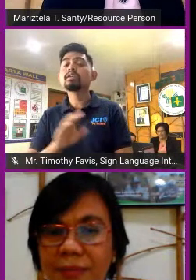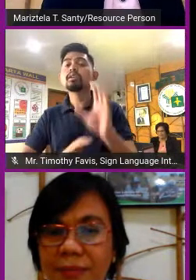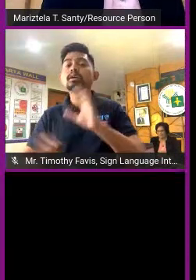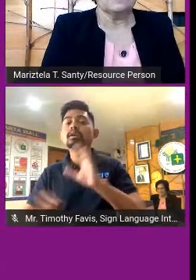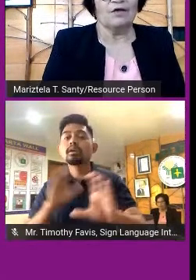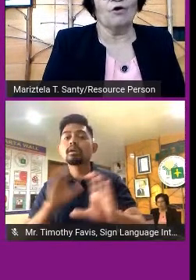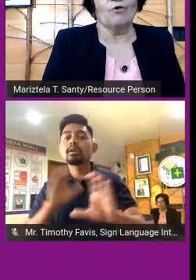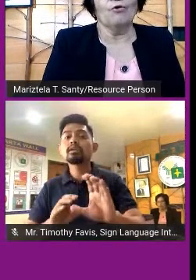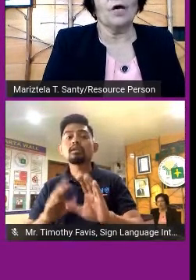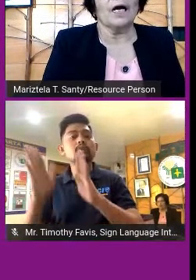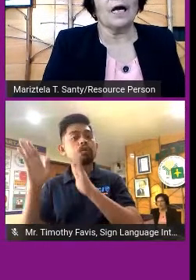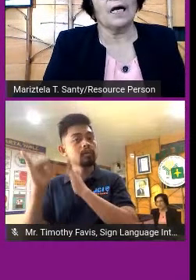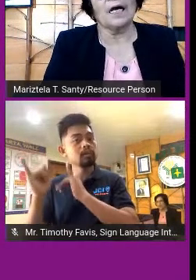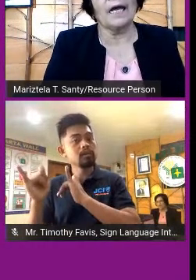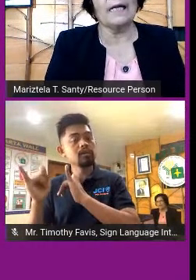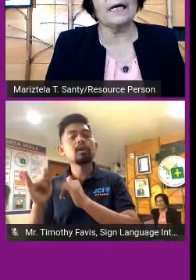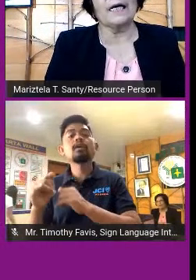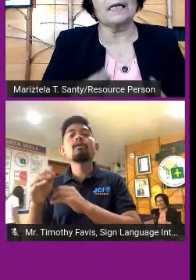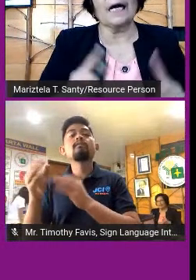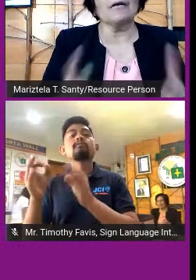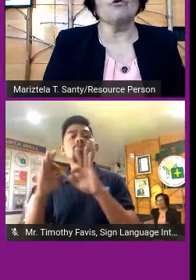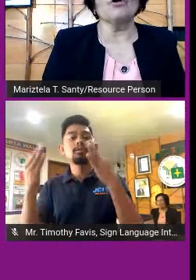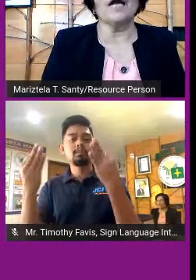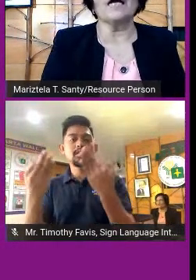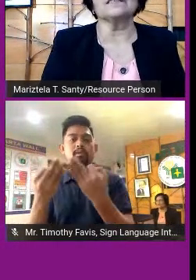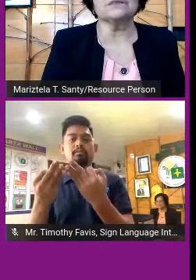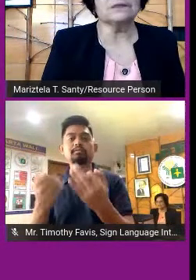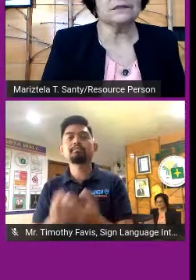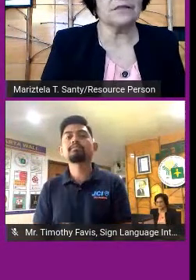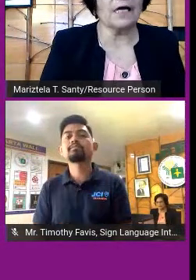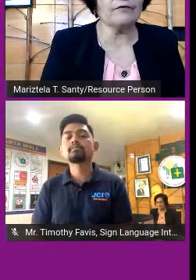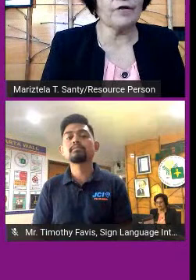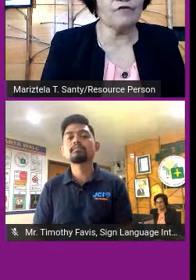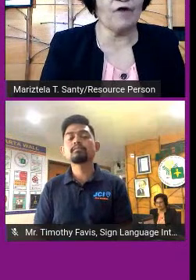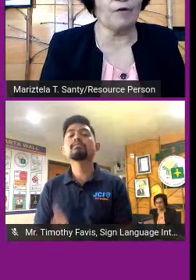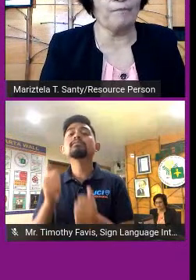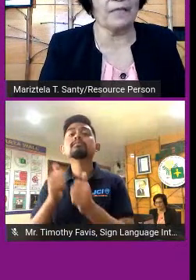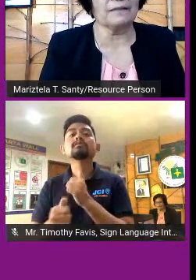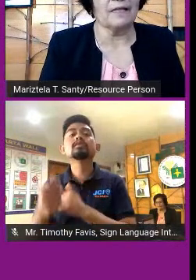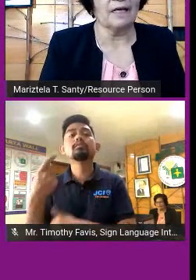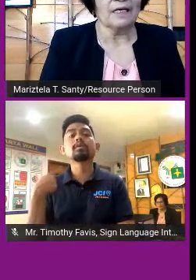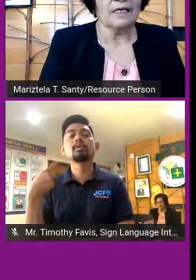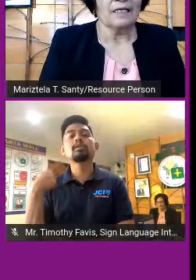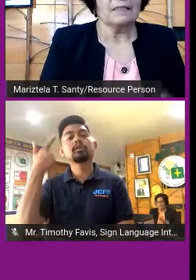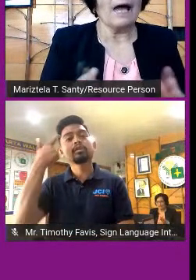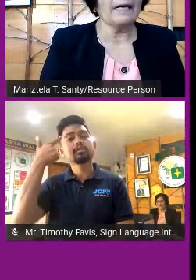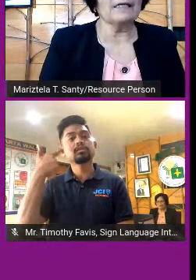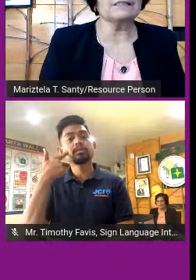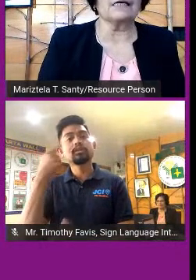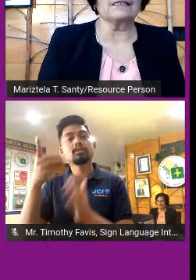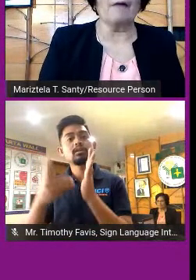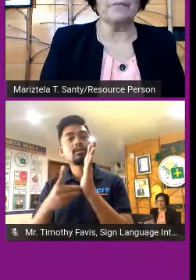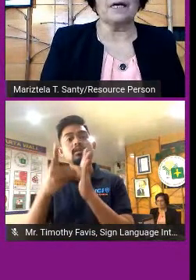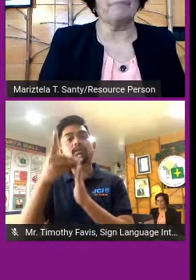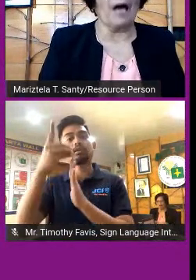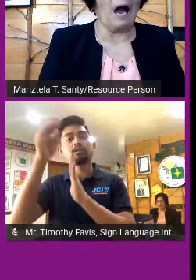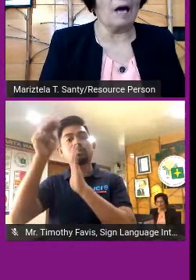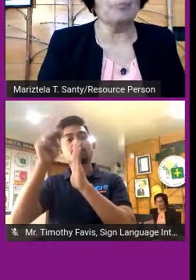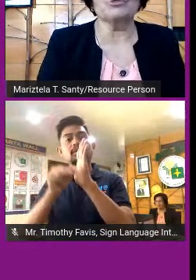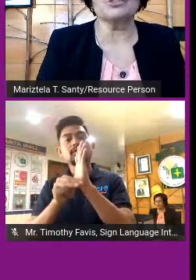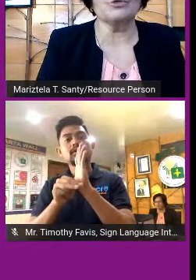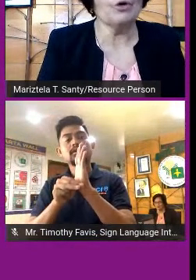family. So, kaya nagkaroon ng gender in development dahil sa dami